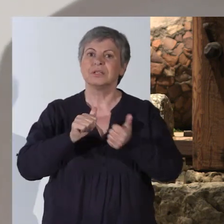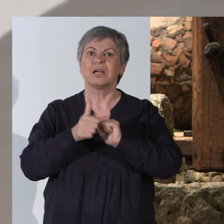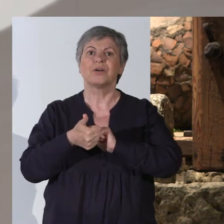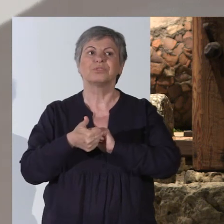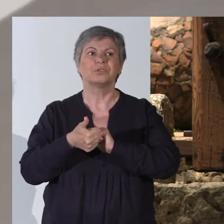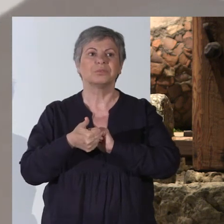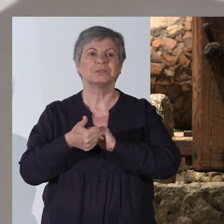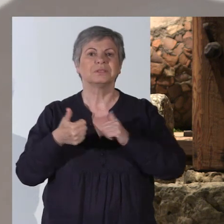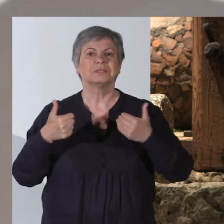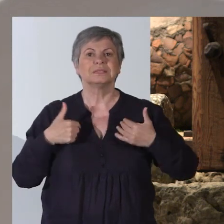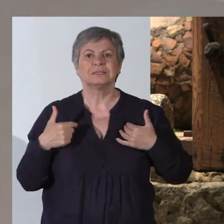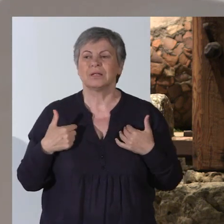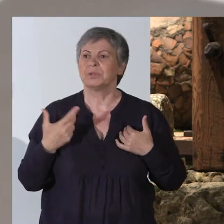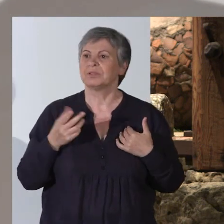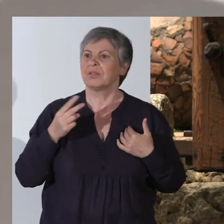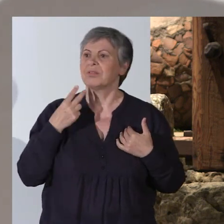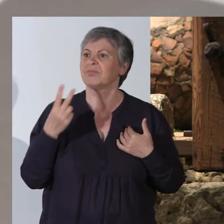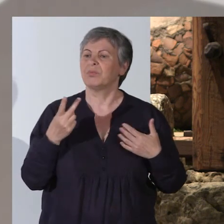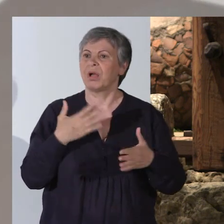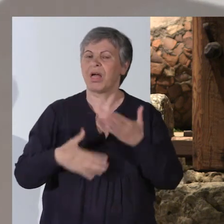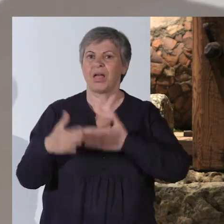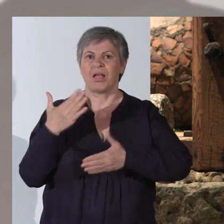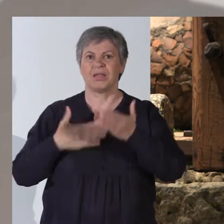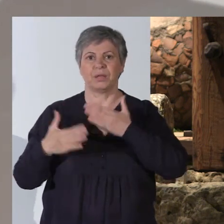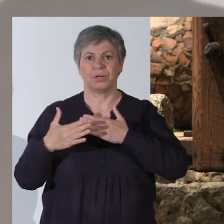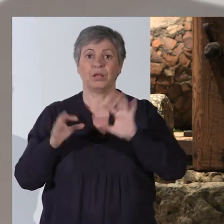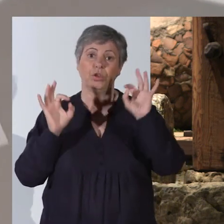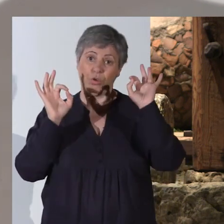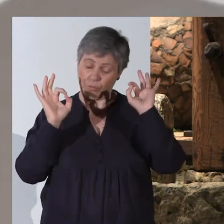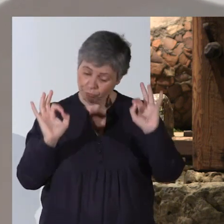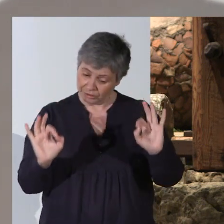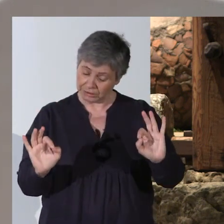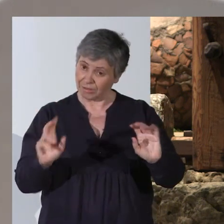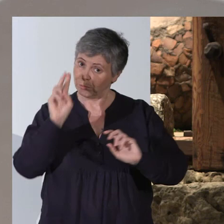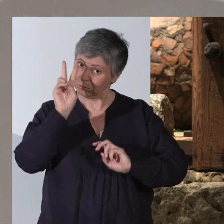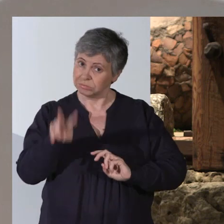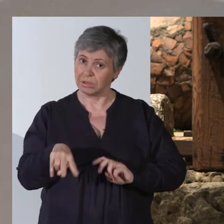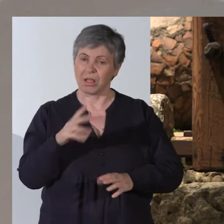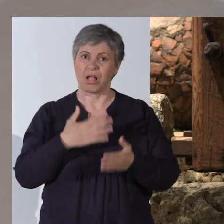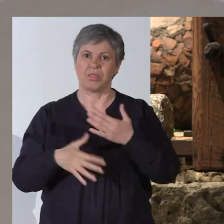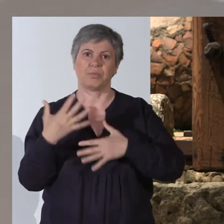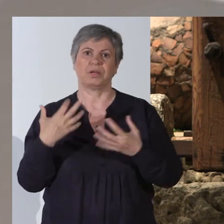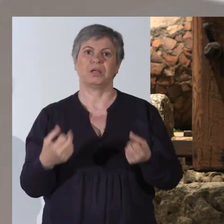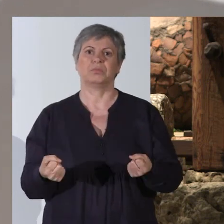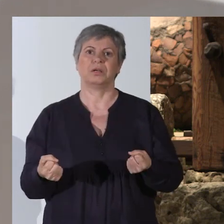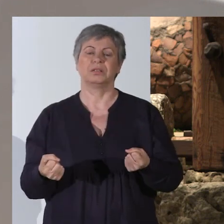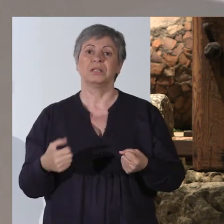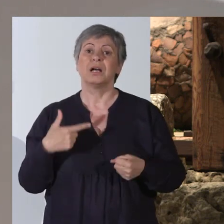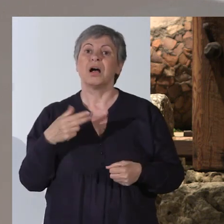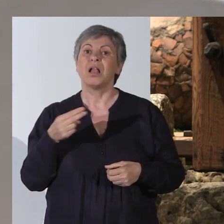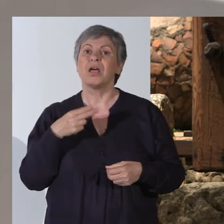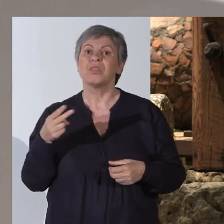δηλαδή εμείς πλέον δεν στεκόμαστε στην έννοια της αναπηρίας φυσικά και είναι εκεί την αναγνωρίζουμε αλλά το θέμα είναι πώς θα